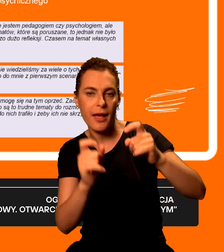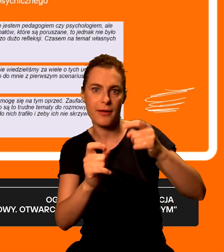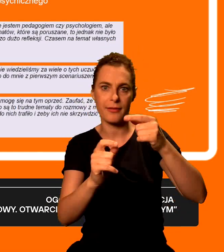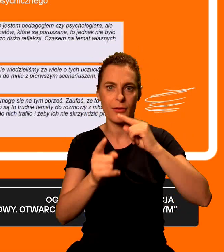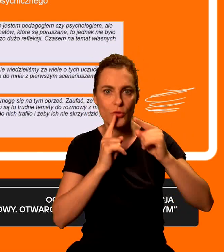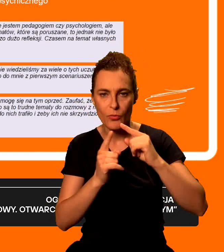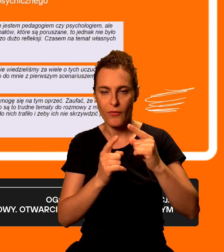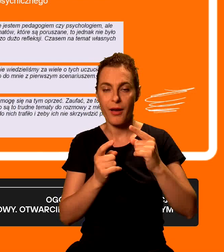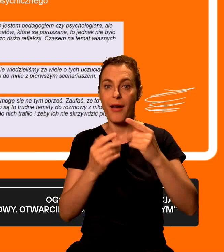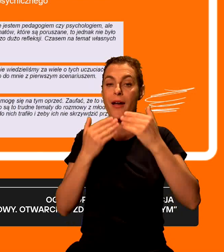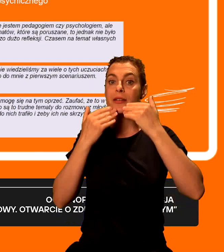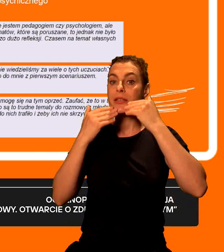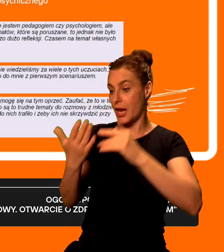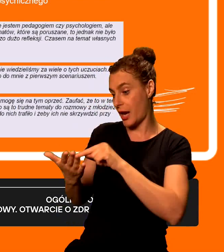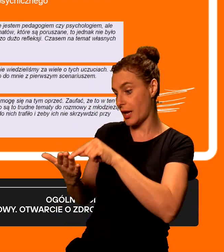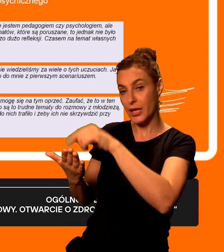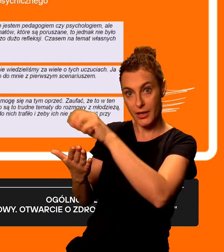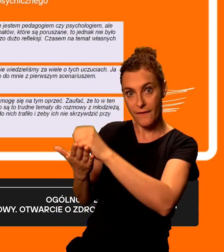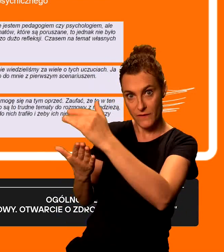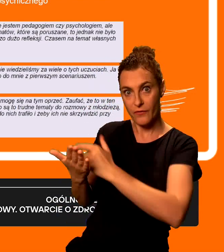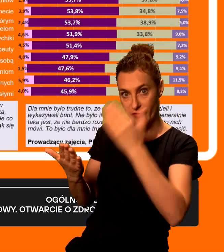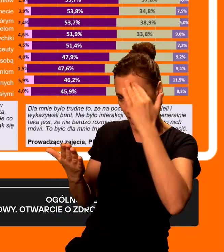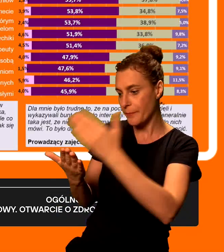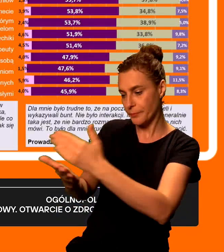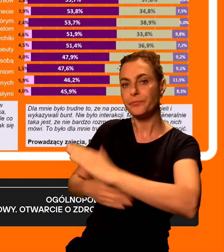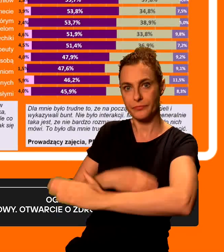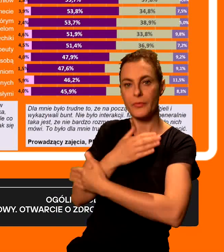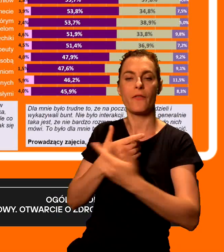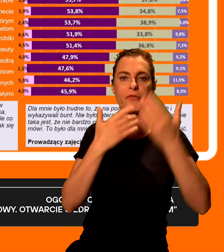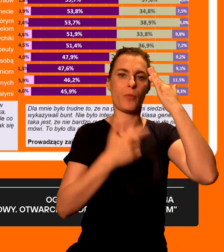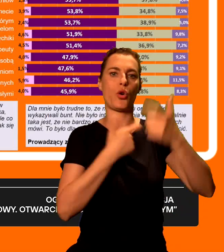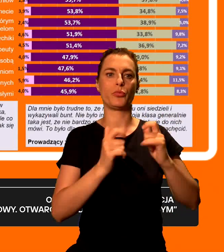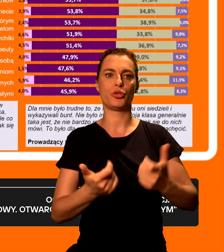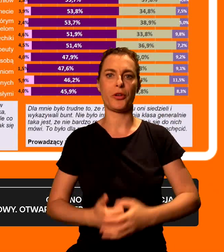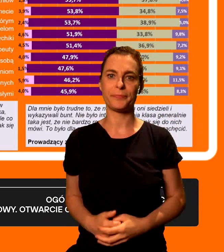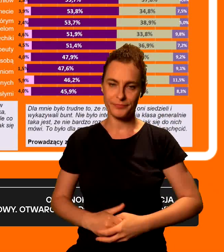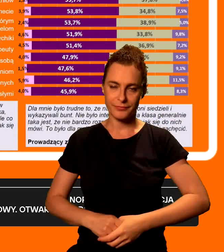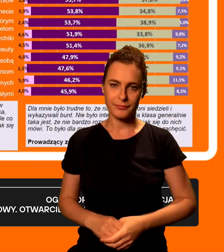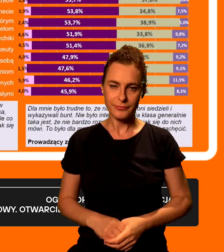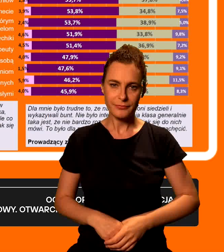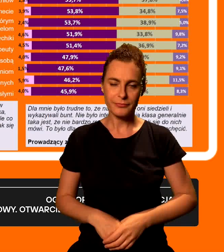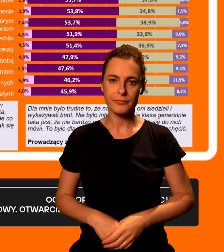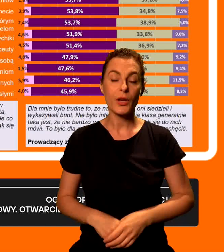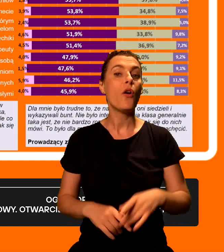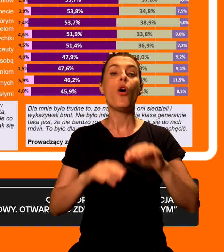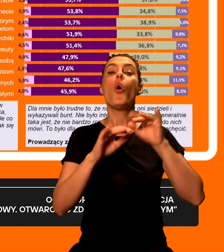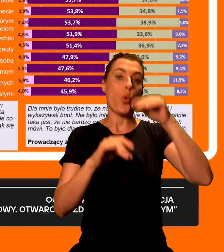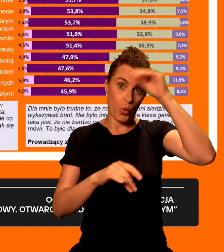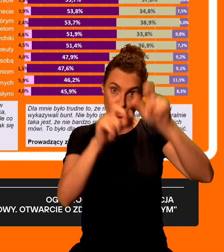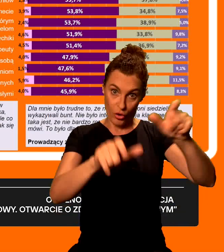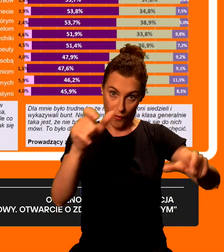inicjować. A dzięki scenariuszom, dzięki zajęciom wiedzieliśmy, co mamy robić. No i teraz wpływ na uczniów, którzy widzą